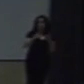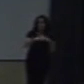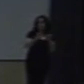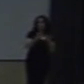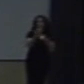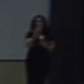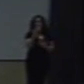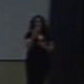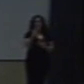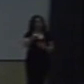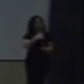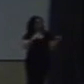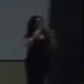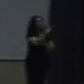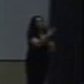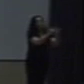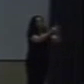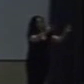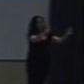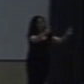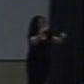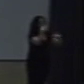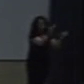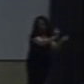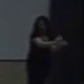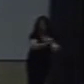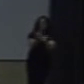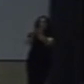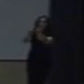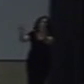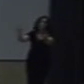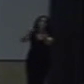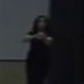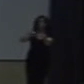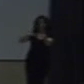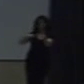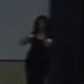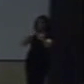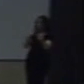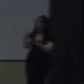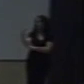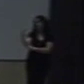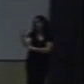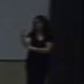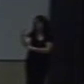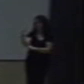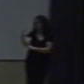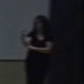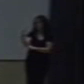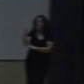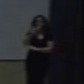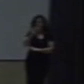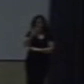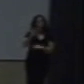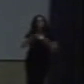li estàs dient a les empreses, no públiques, que ho portem a l'ADN, sinó sobretot privades, que un sector amb l'autoestima alta,